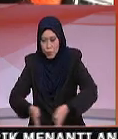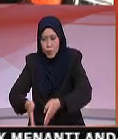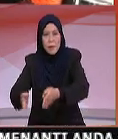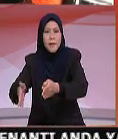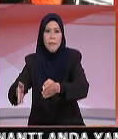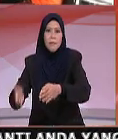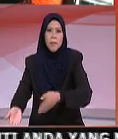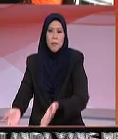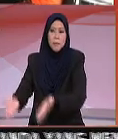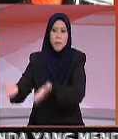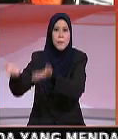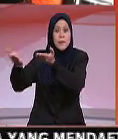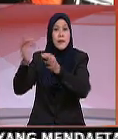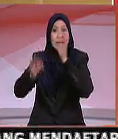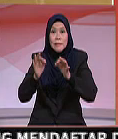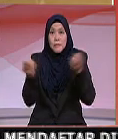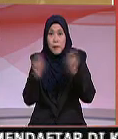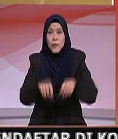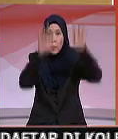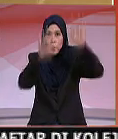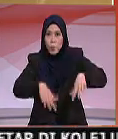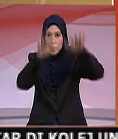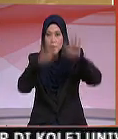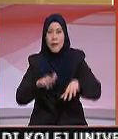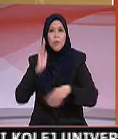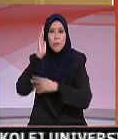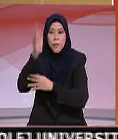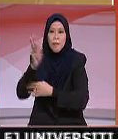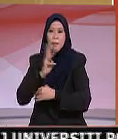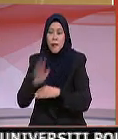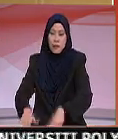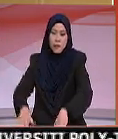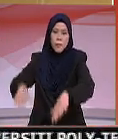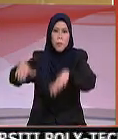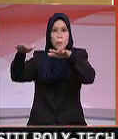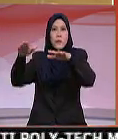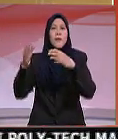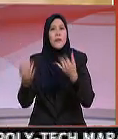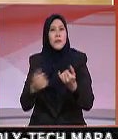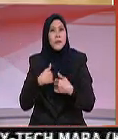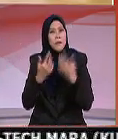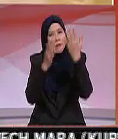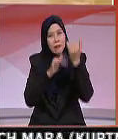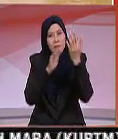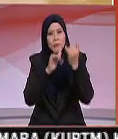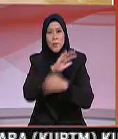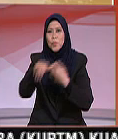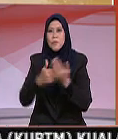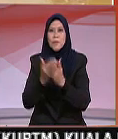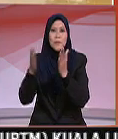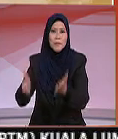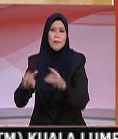dan akan jika berlaku hujan lebat akan menyebabkan banjir yang besar berlaku di daerah Kemaman ini. Apapun, kita harapkan untuk para penduduk yang berada di